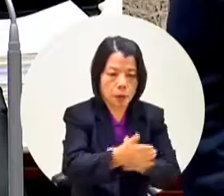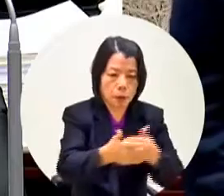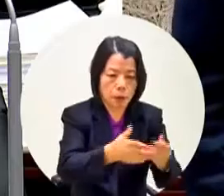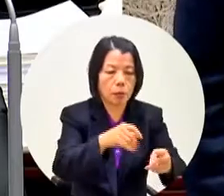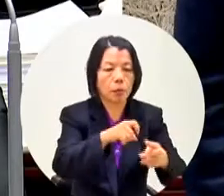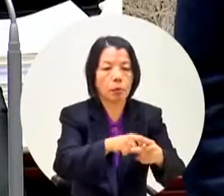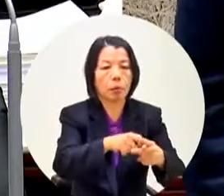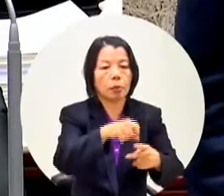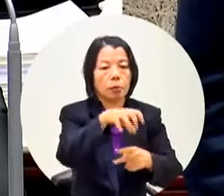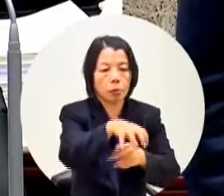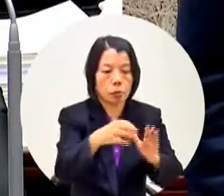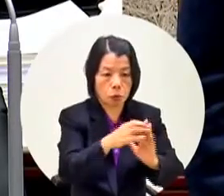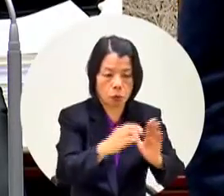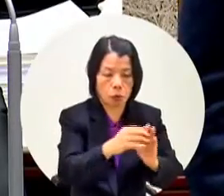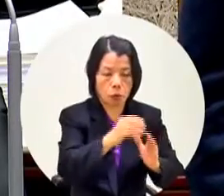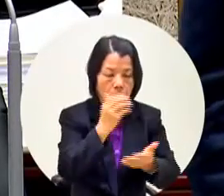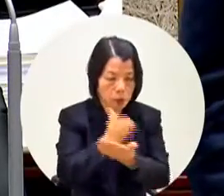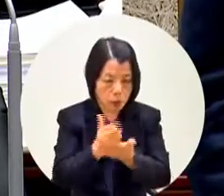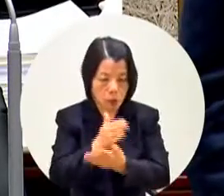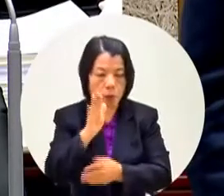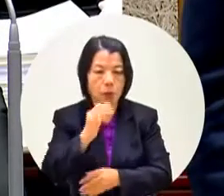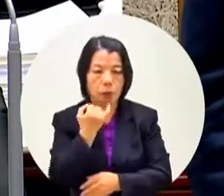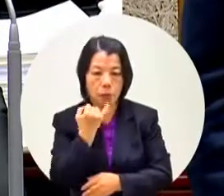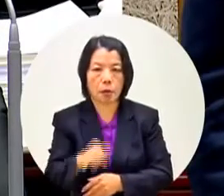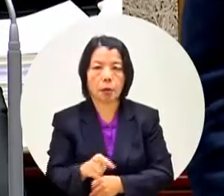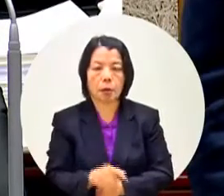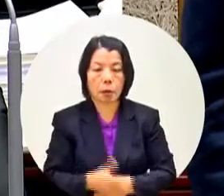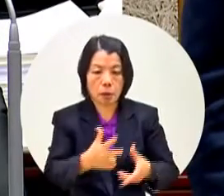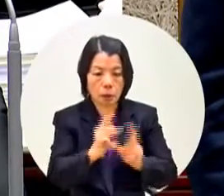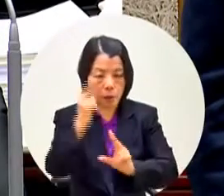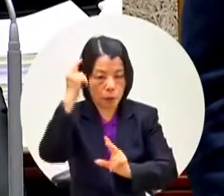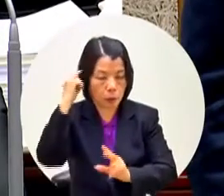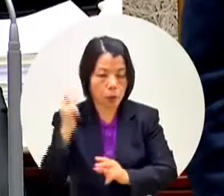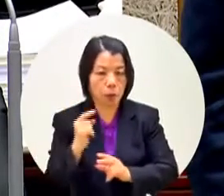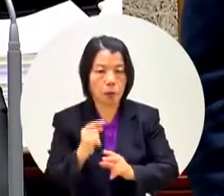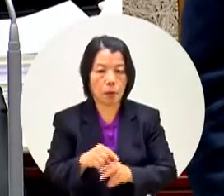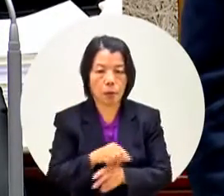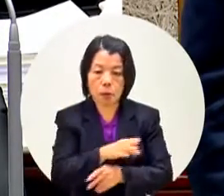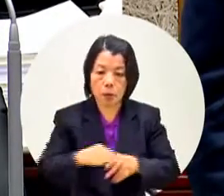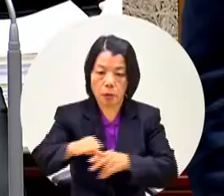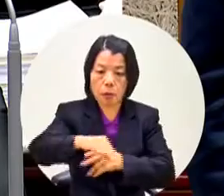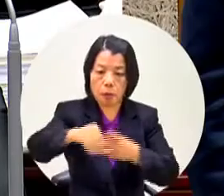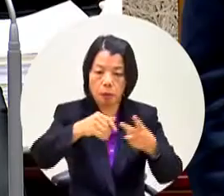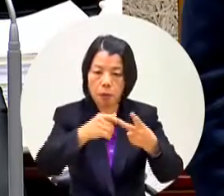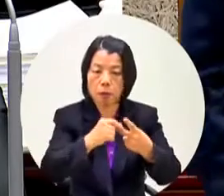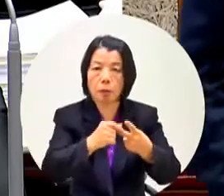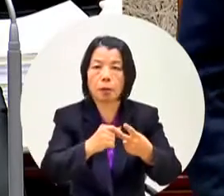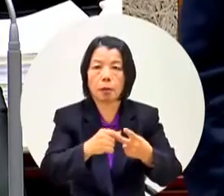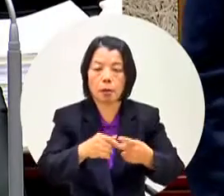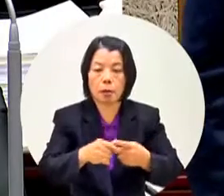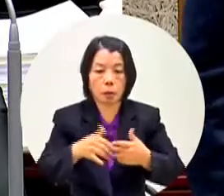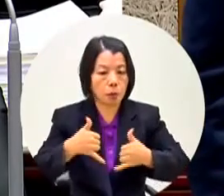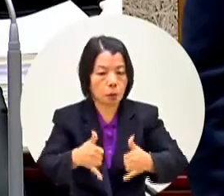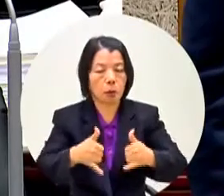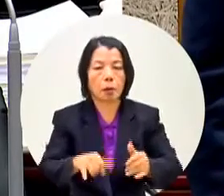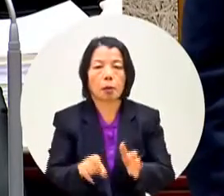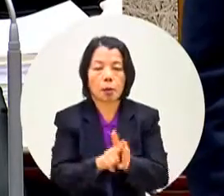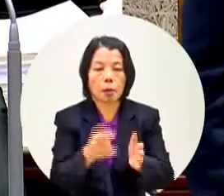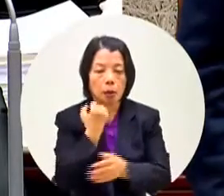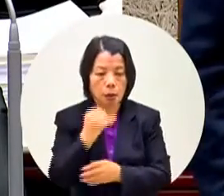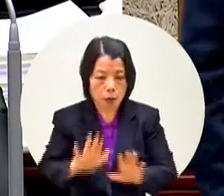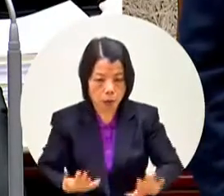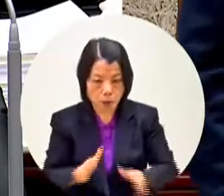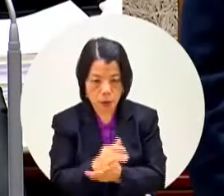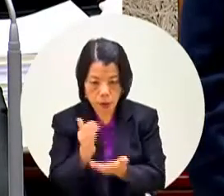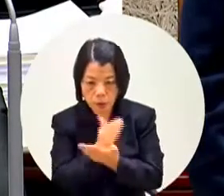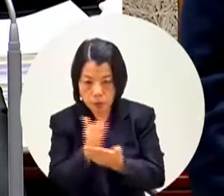流道，那目前的经费大概是要9亿，我们地方大概是2.09亿。那我们现在目前的进度就是说，我们在五月底之前，然后